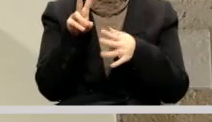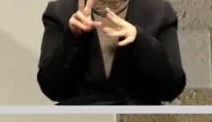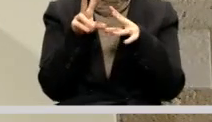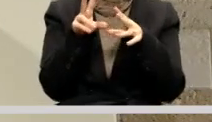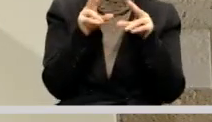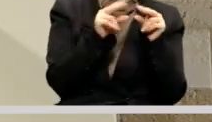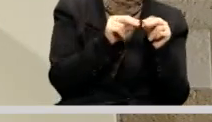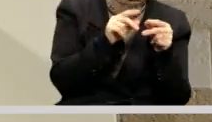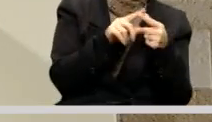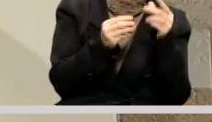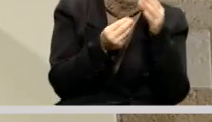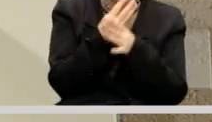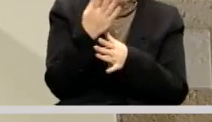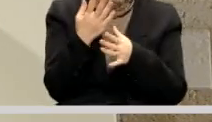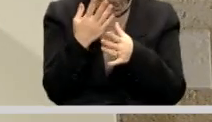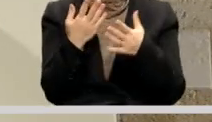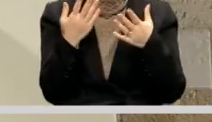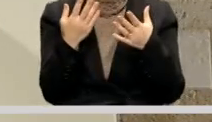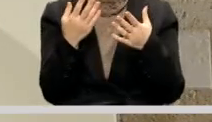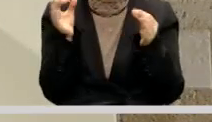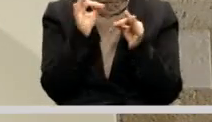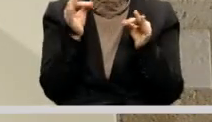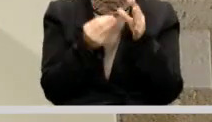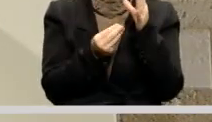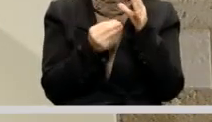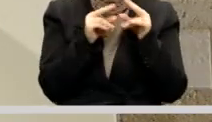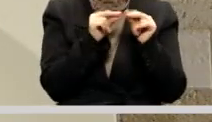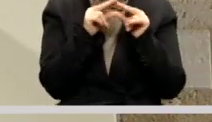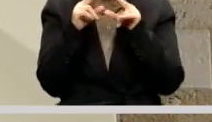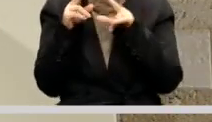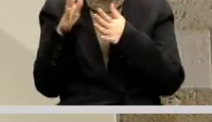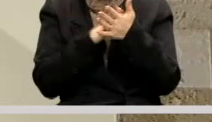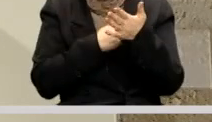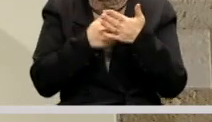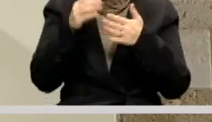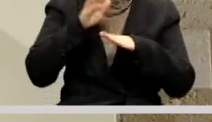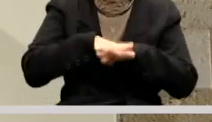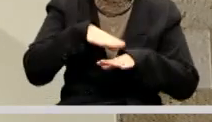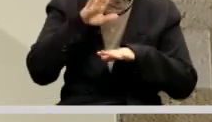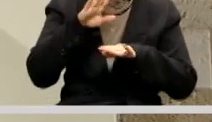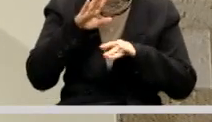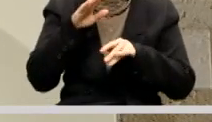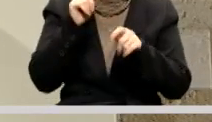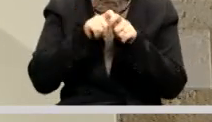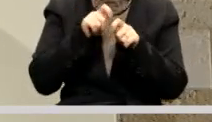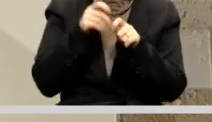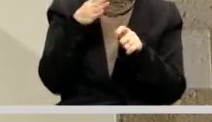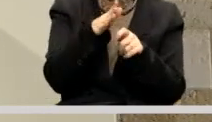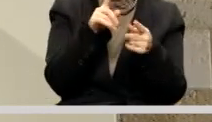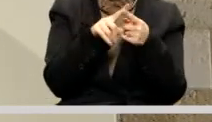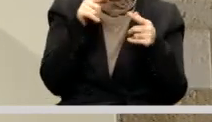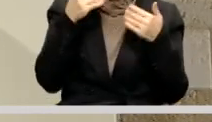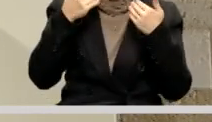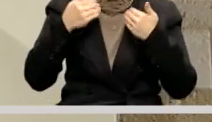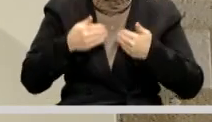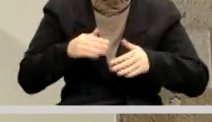koştur işe giderken yine kahvaltı edemiyor ve bu bozuk düzen hep devam ediyor. Akabinde tabii ki yeme atakları gün içerisinde daha